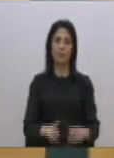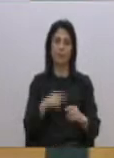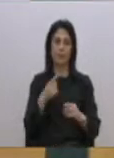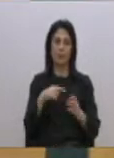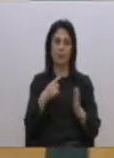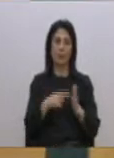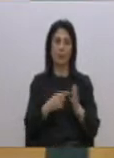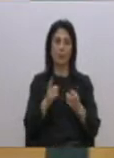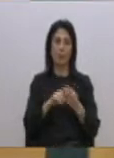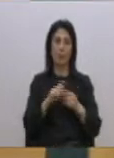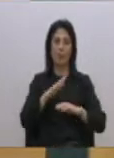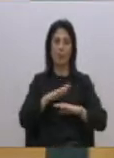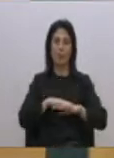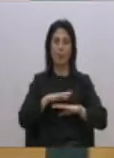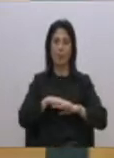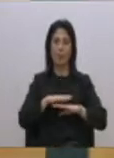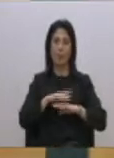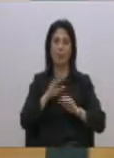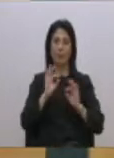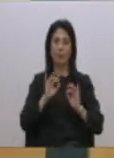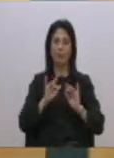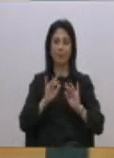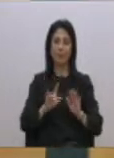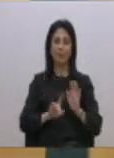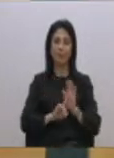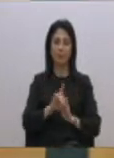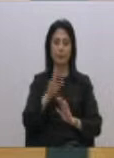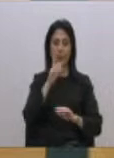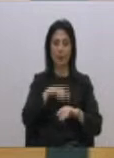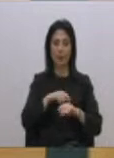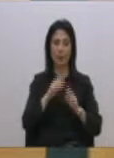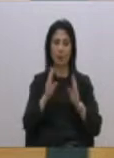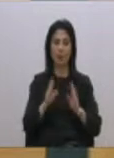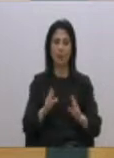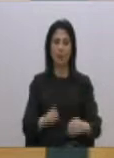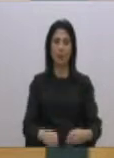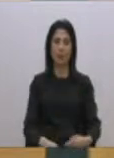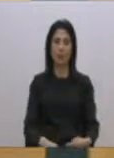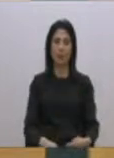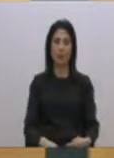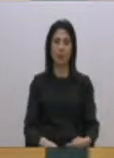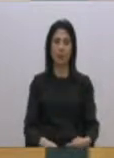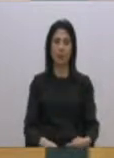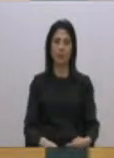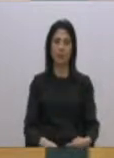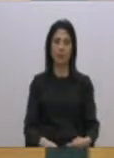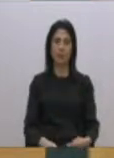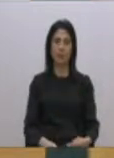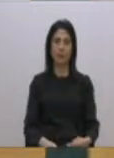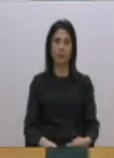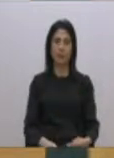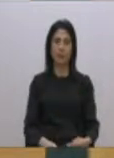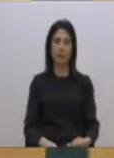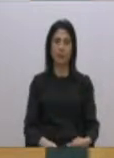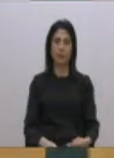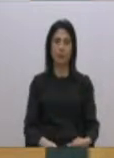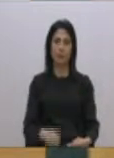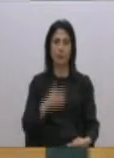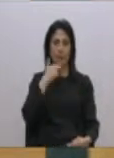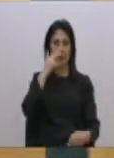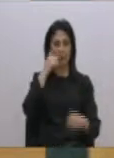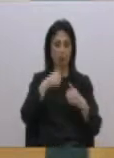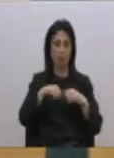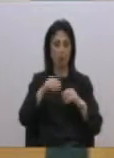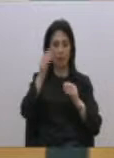საკითხი უკავშირდება დისციპლინური სამართალწარმოების დაწყების დროის განსაზღვრას. Კერძოდ ვენეციის